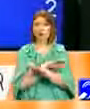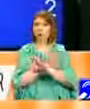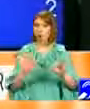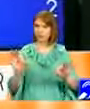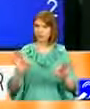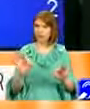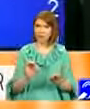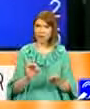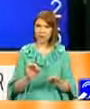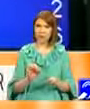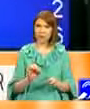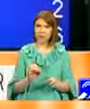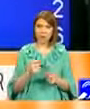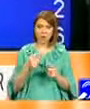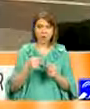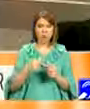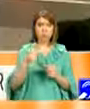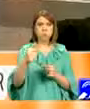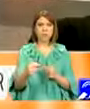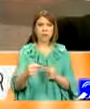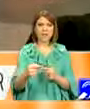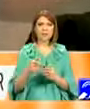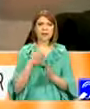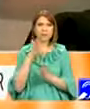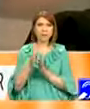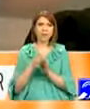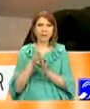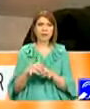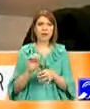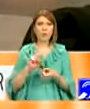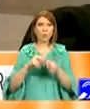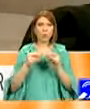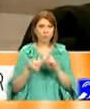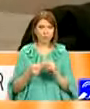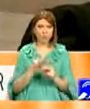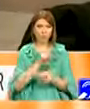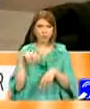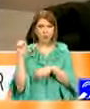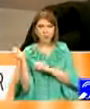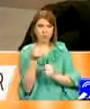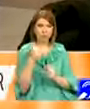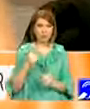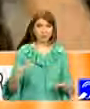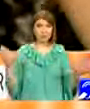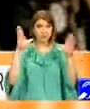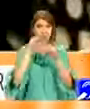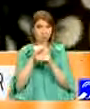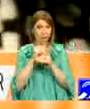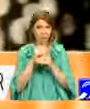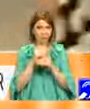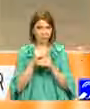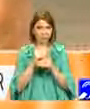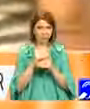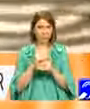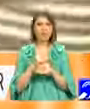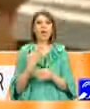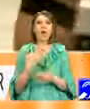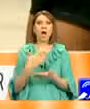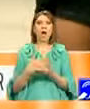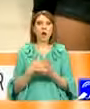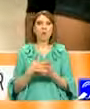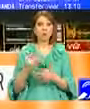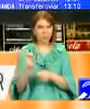că segmentele feroviare afectate de furtuna de aseară s-au executat pe